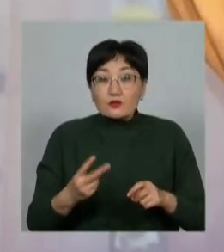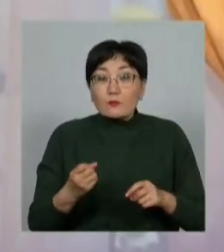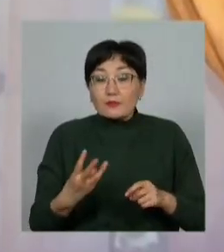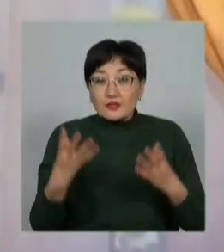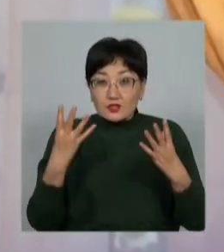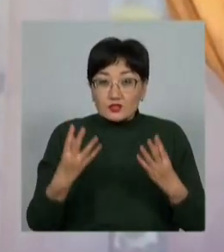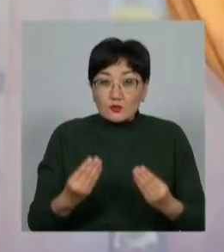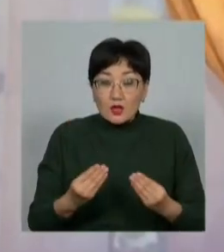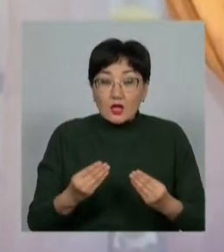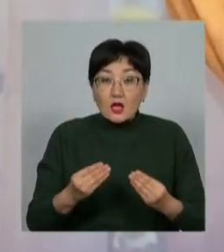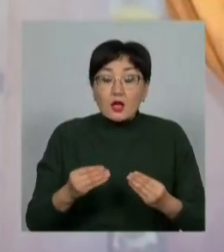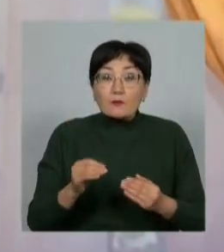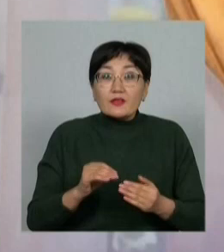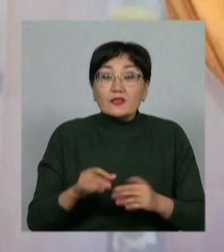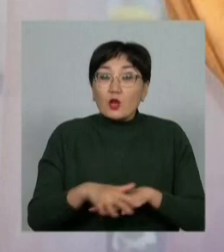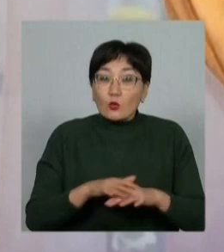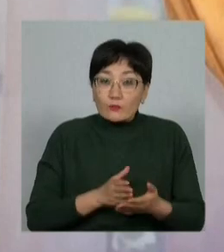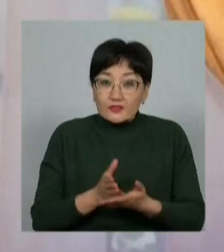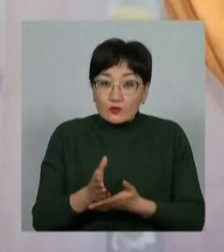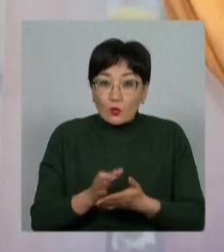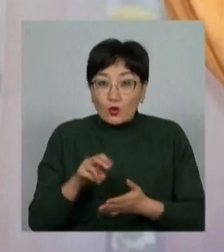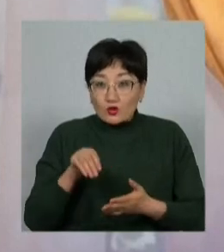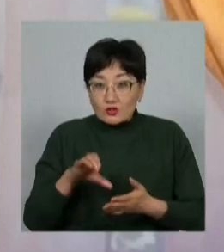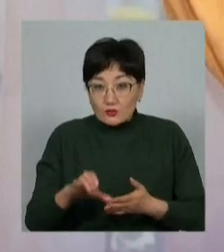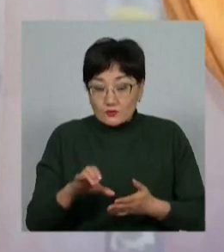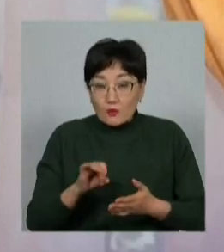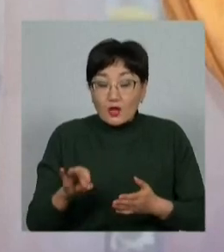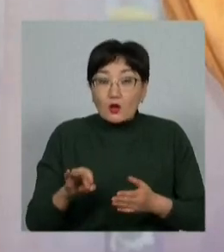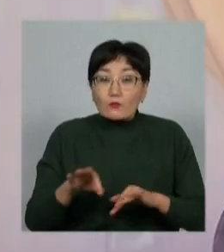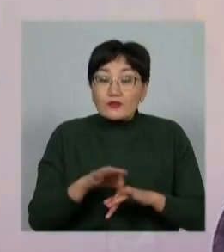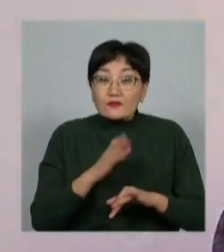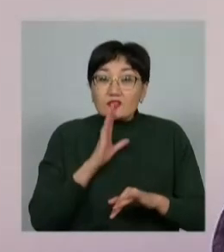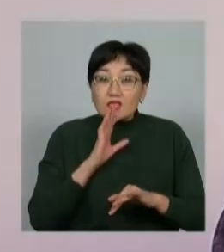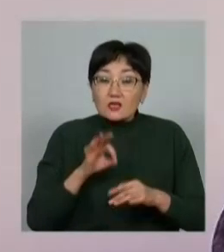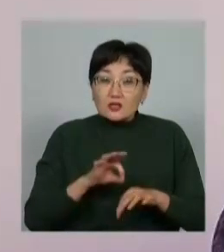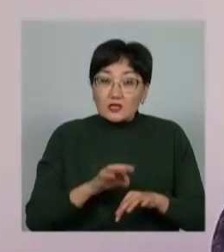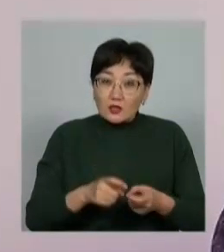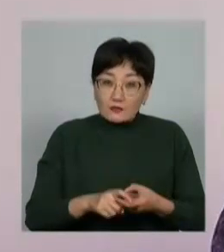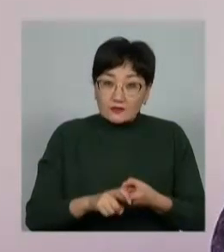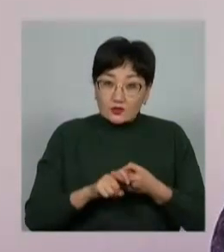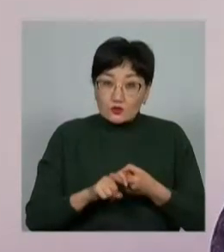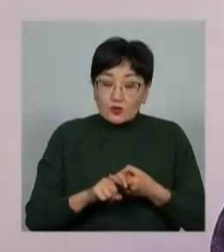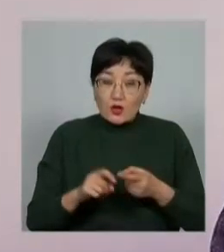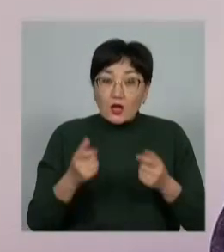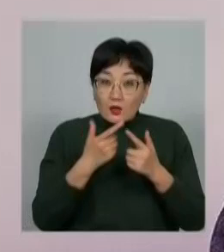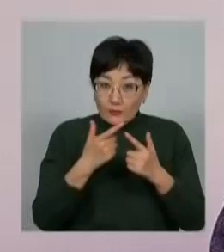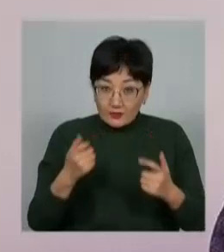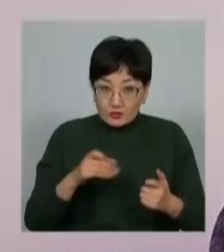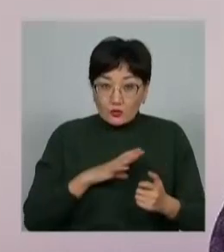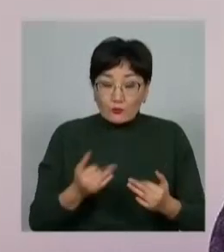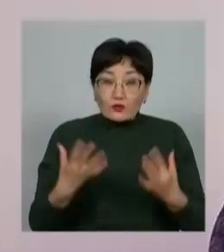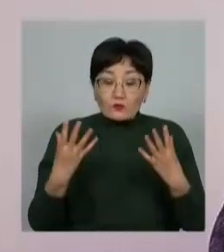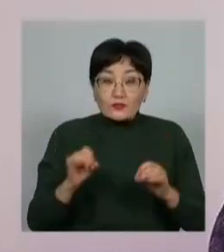бірер күн ақын қоғам қайраткері Олжас Сүлейменов пен оның жұбайы коронавирусқа шалдыққаны туралы хабар тараған еді.